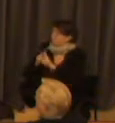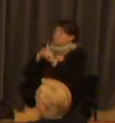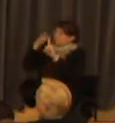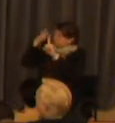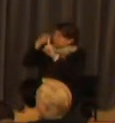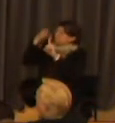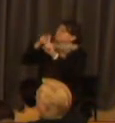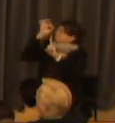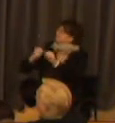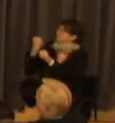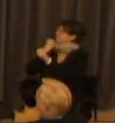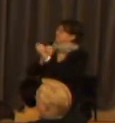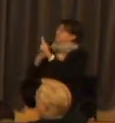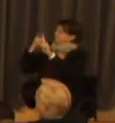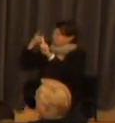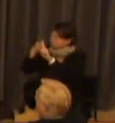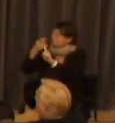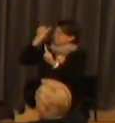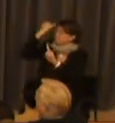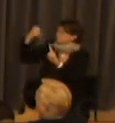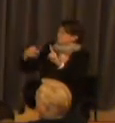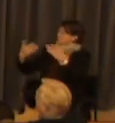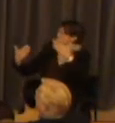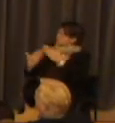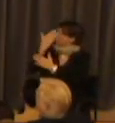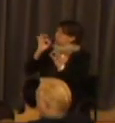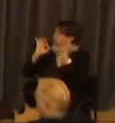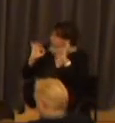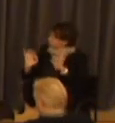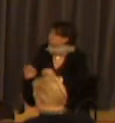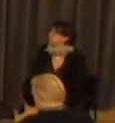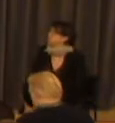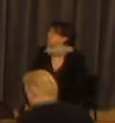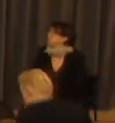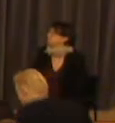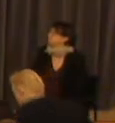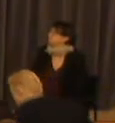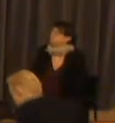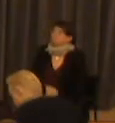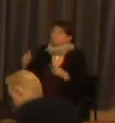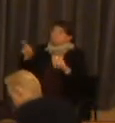Per aquest motiu, dona suport a diferents iniciatives que donin coneixement de llengua de signes.